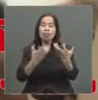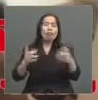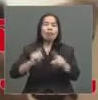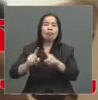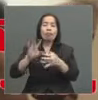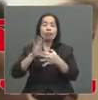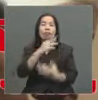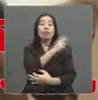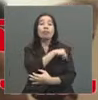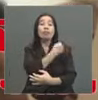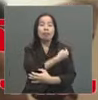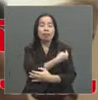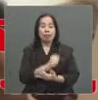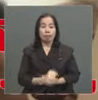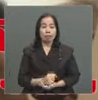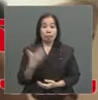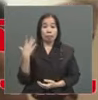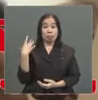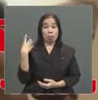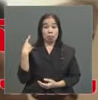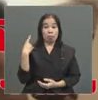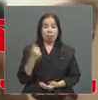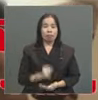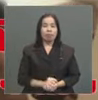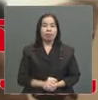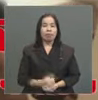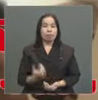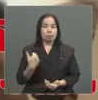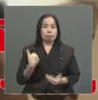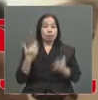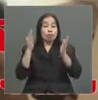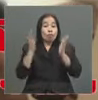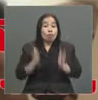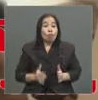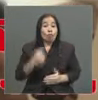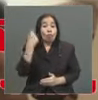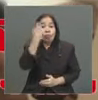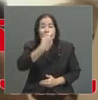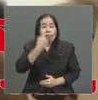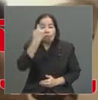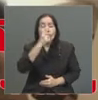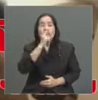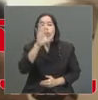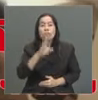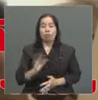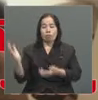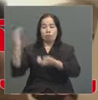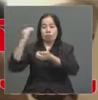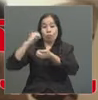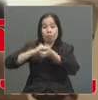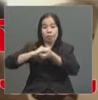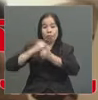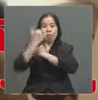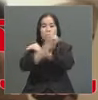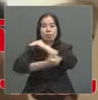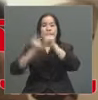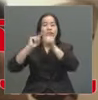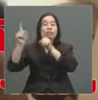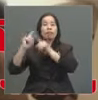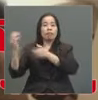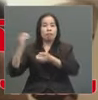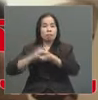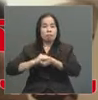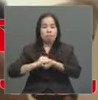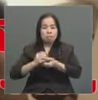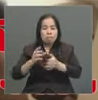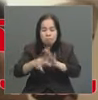ครับมีคนผมใช้คำว่ามิจฉาชีพบางส่วนร่วมมือกับคนต่างชาติยังกักตุนแอลกอ